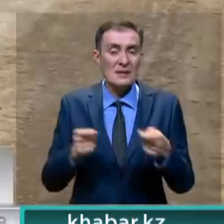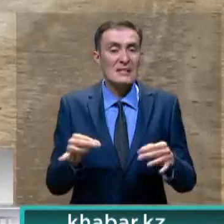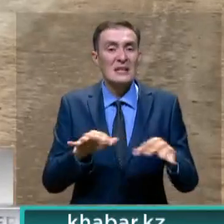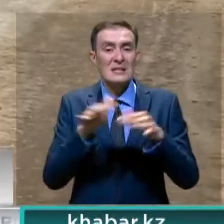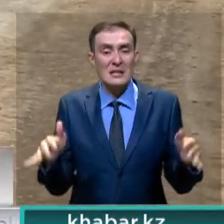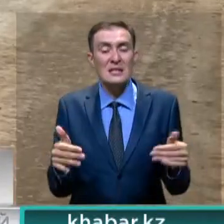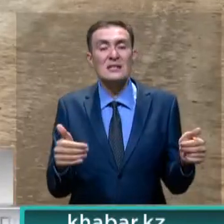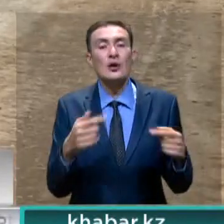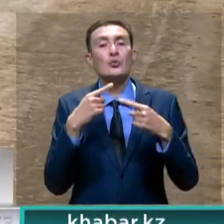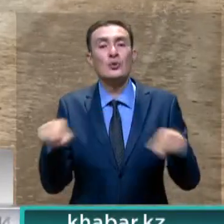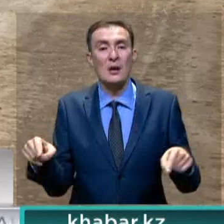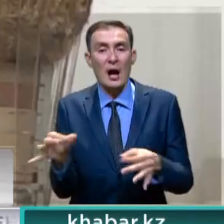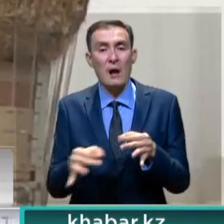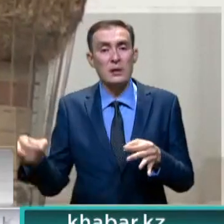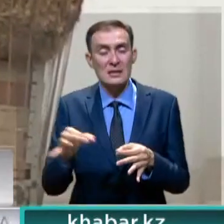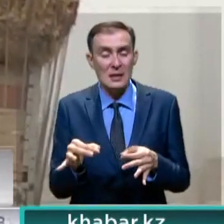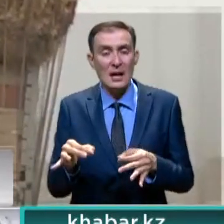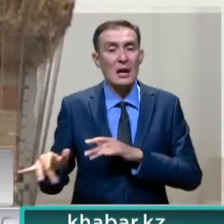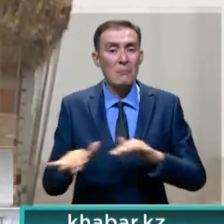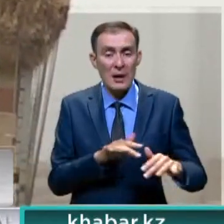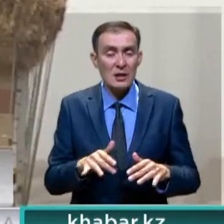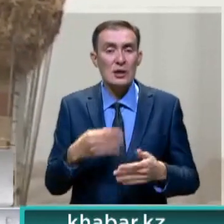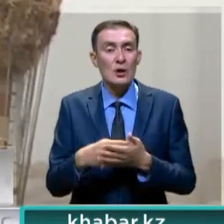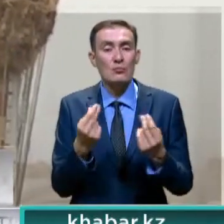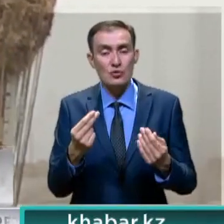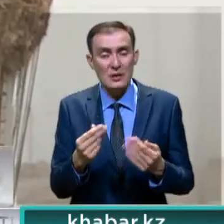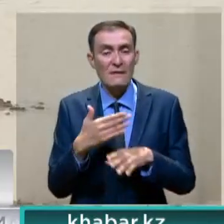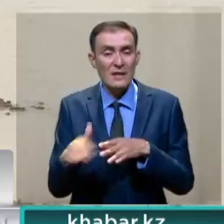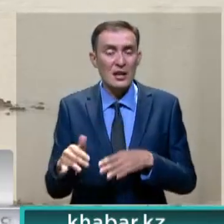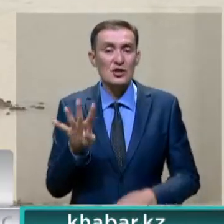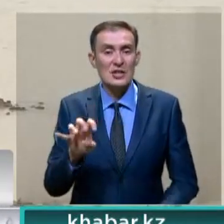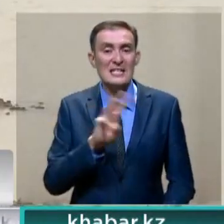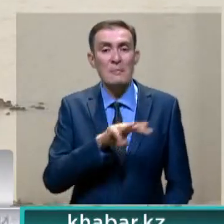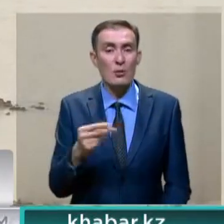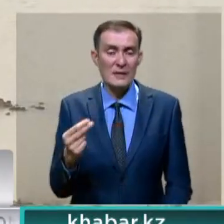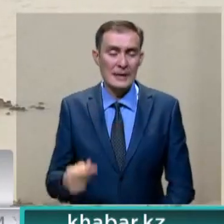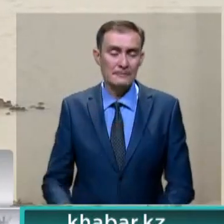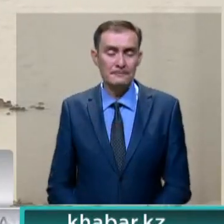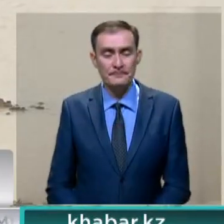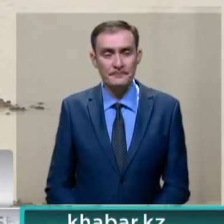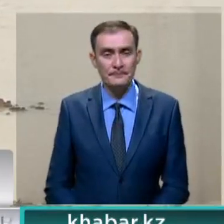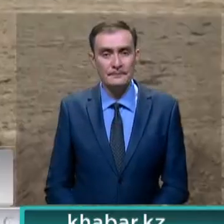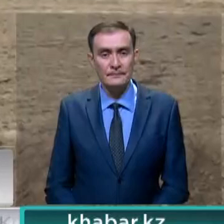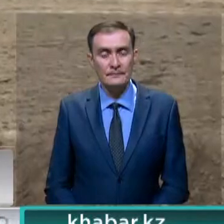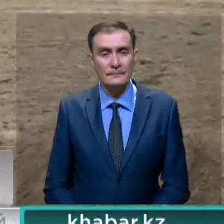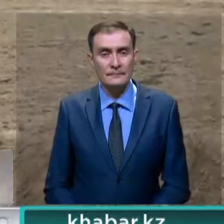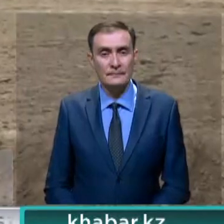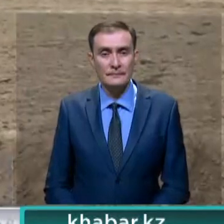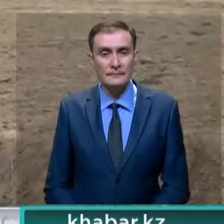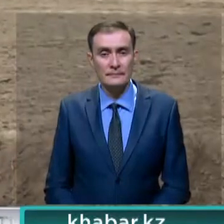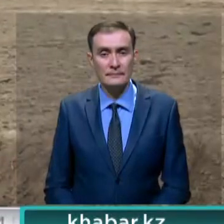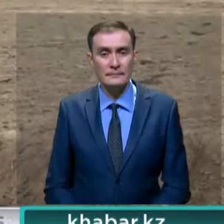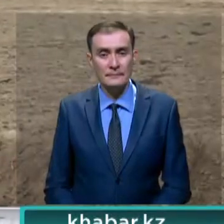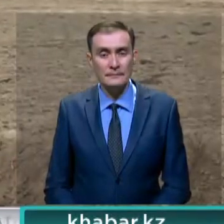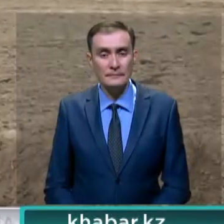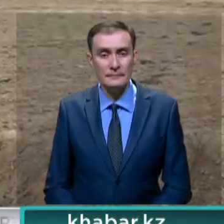сено из других областей. На проведение кампании из местного бюджета выделено 400 миллионов тенге субсидий. Гульнар Жантасова, Арстанбек